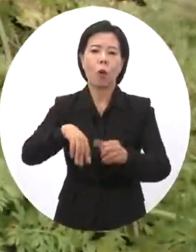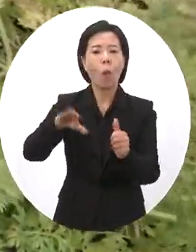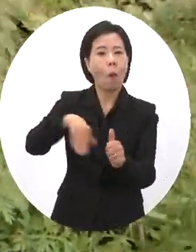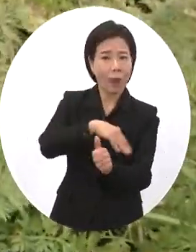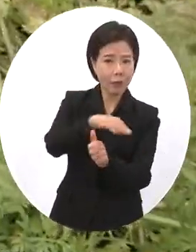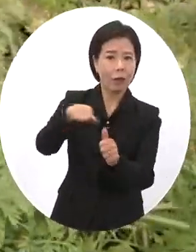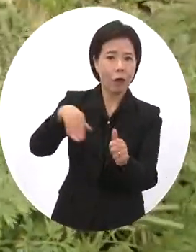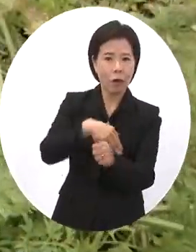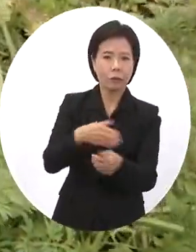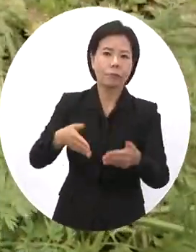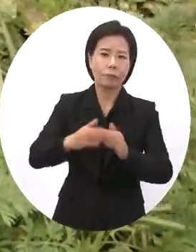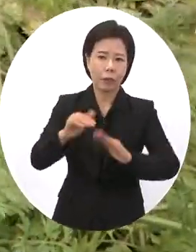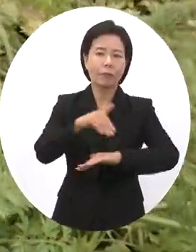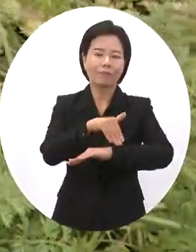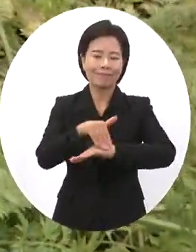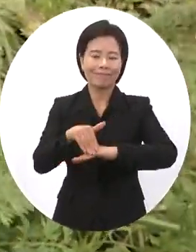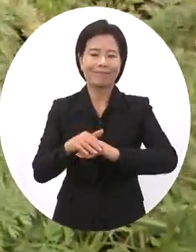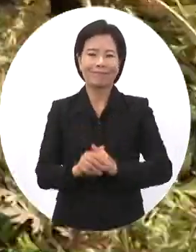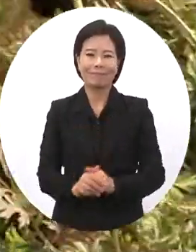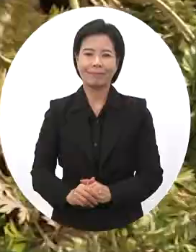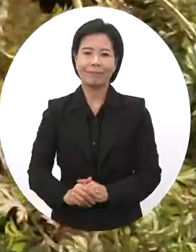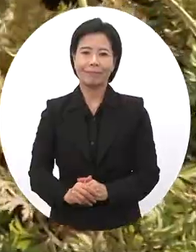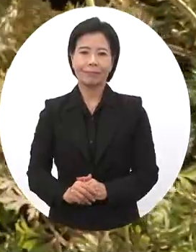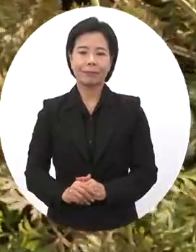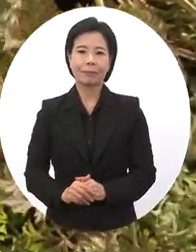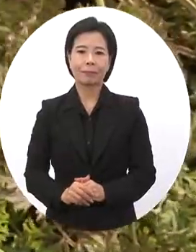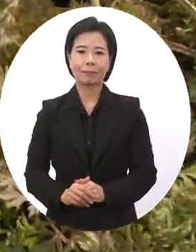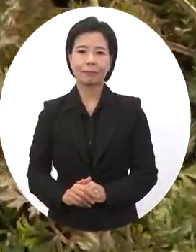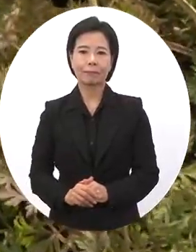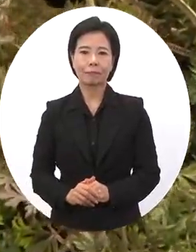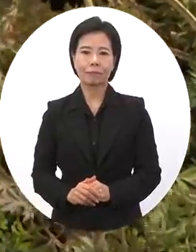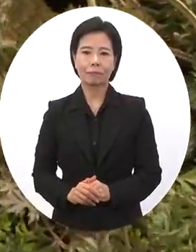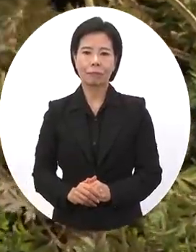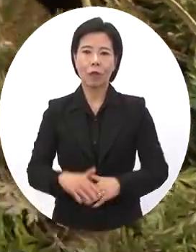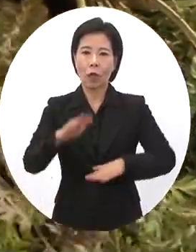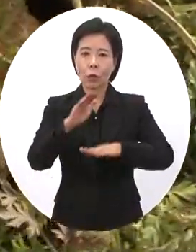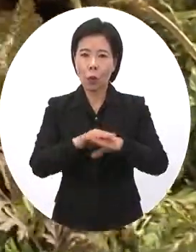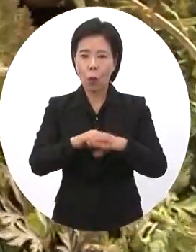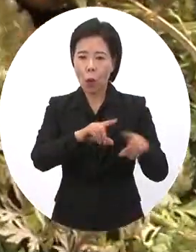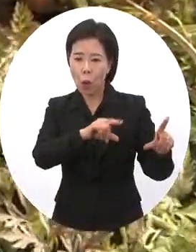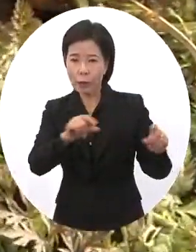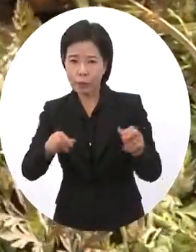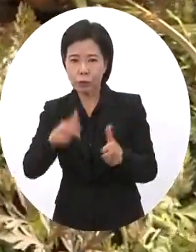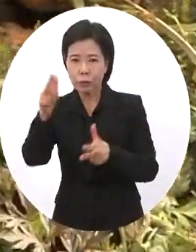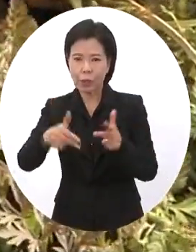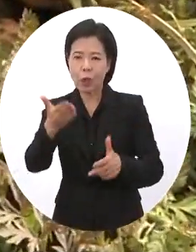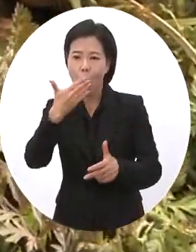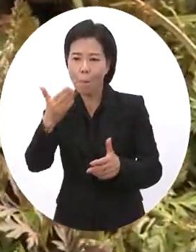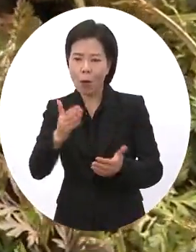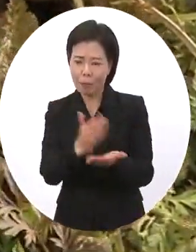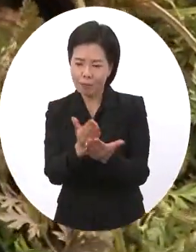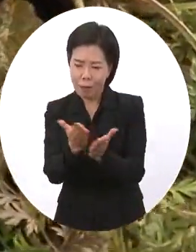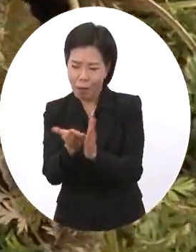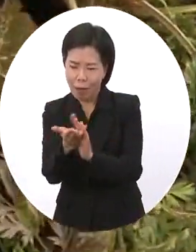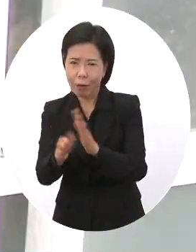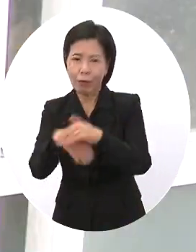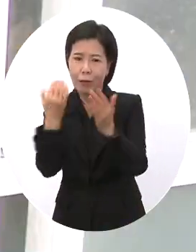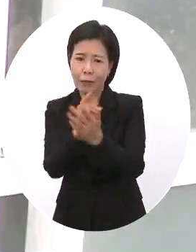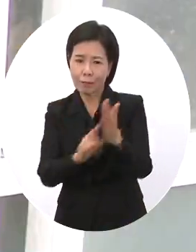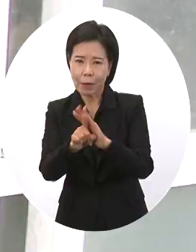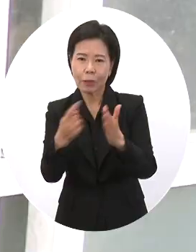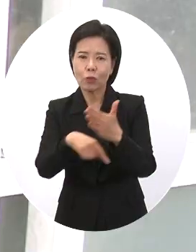영농 환경을 조성할 계획입니다. 농식품 산업 미래 먹거리 견인을